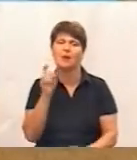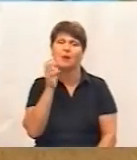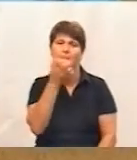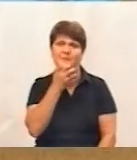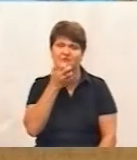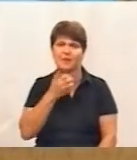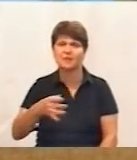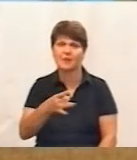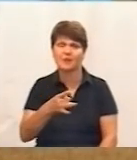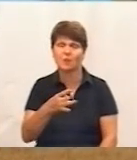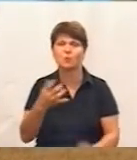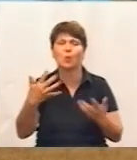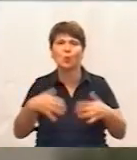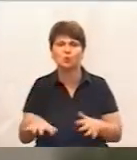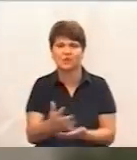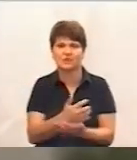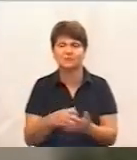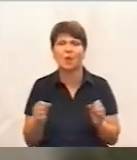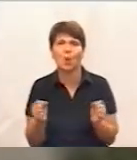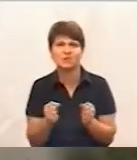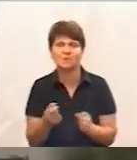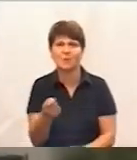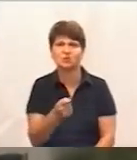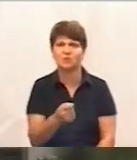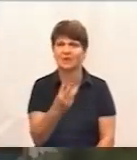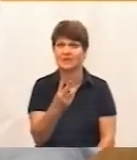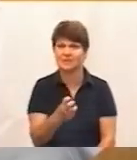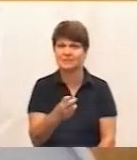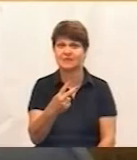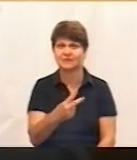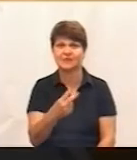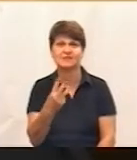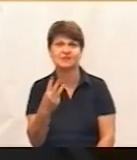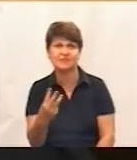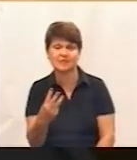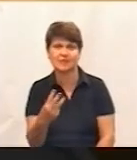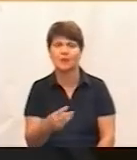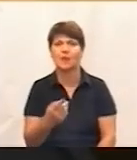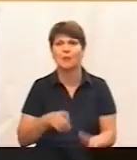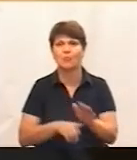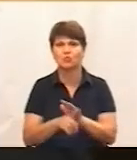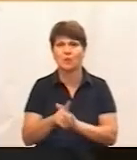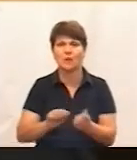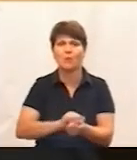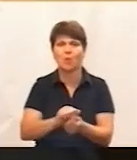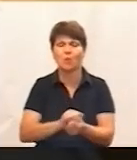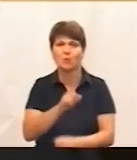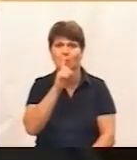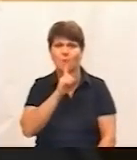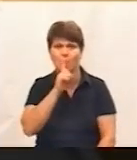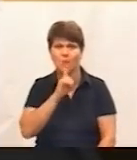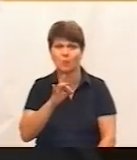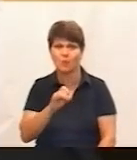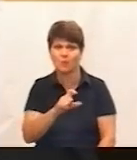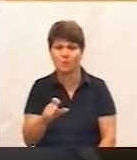зібрано 323 гектари озимої пшениці. Почали обмолочувати горох. Це тільки початок жнив. Буквально